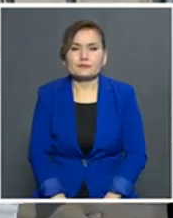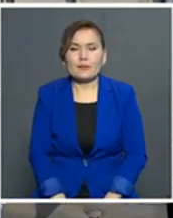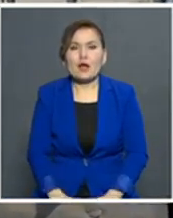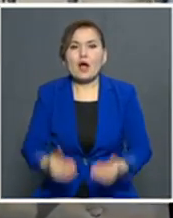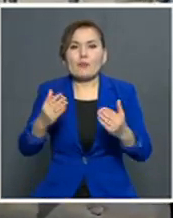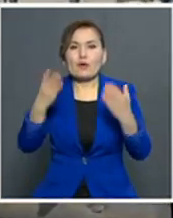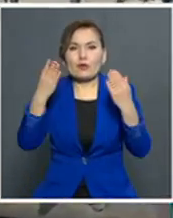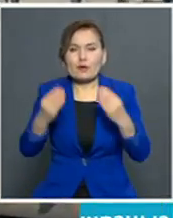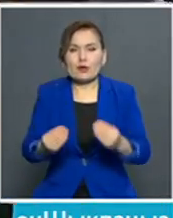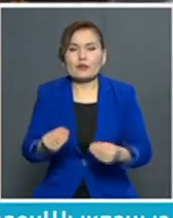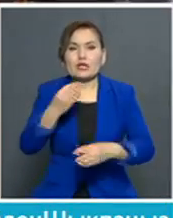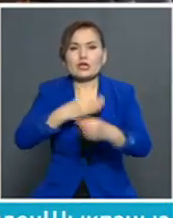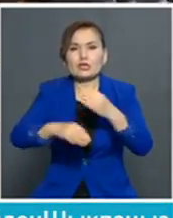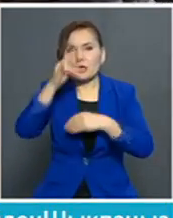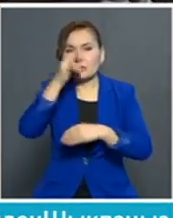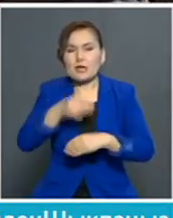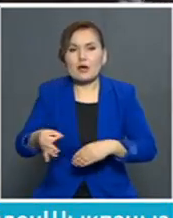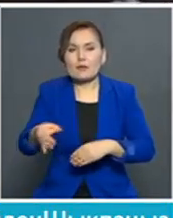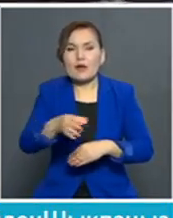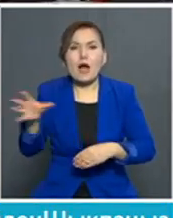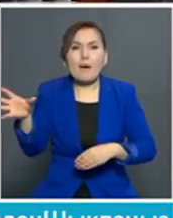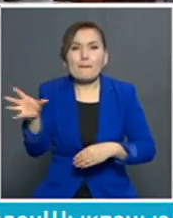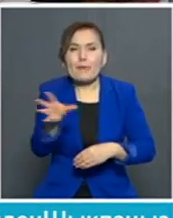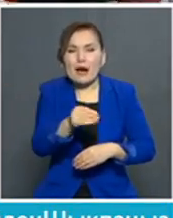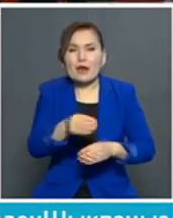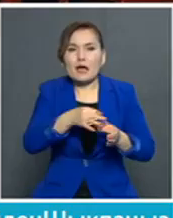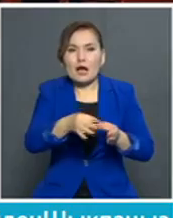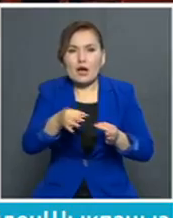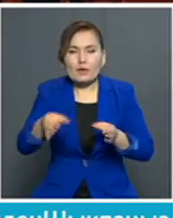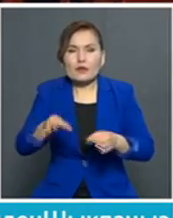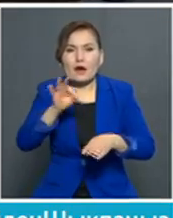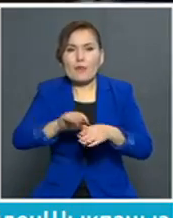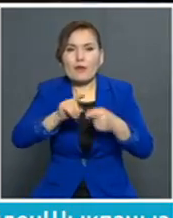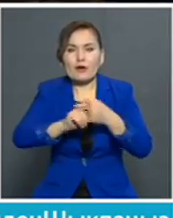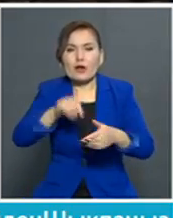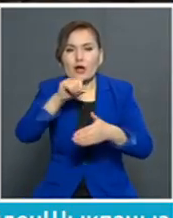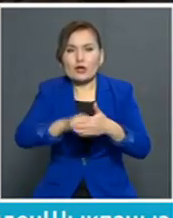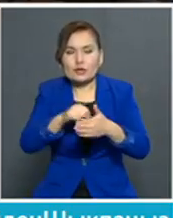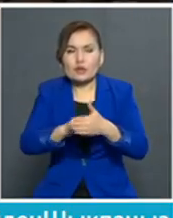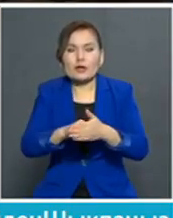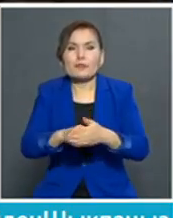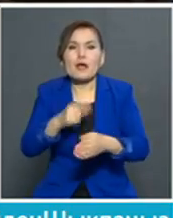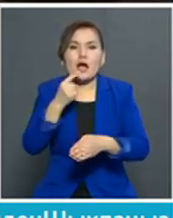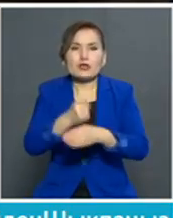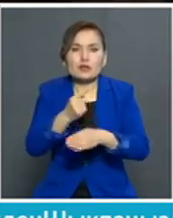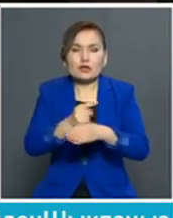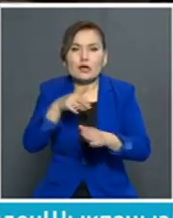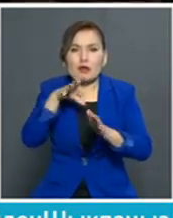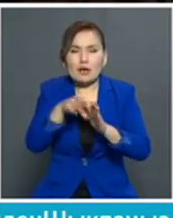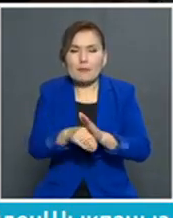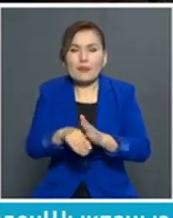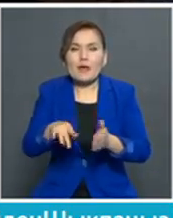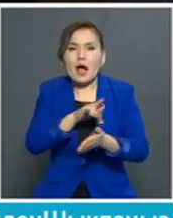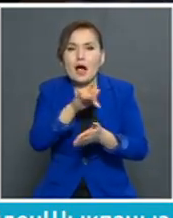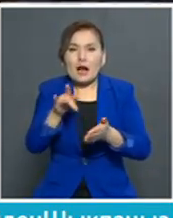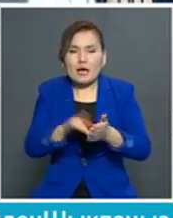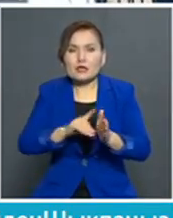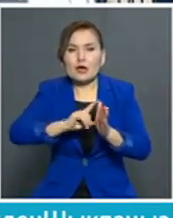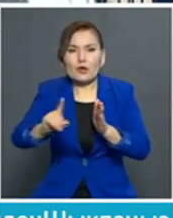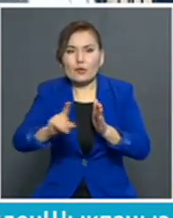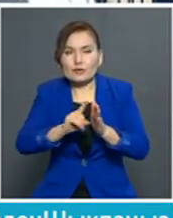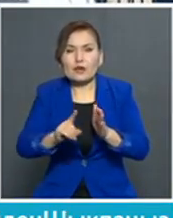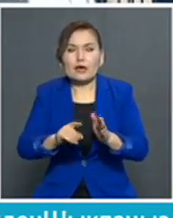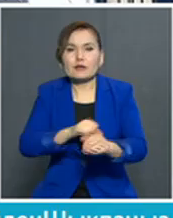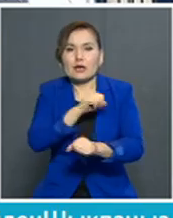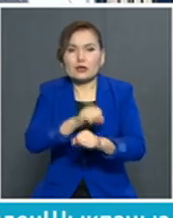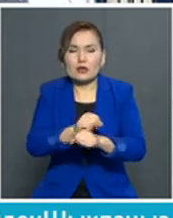Бүгіннен бастап Шығыс Қазақстан облысындағы барлық аудандарда пандемияға байланысты шектеу енгізілді. Халықтың жүріп тұруы қаламен барыс келіс тыйылды.